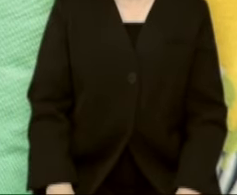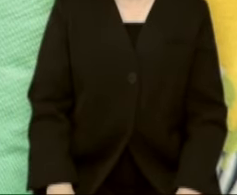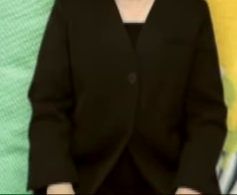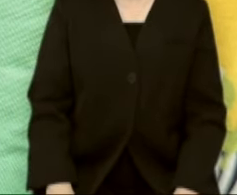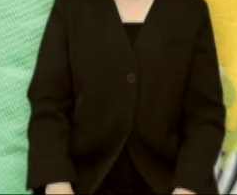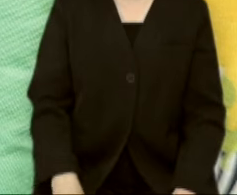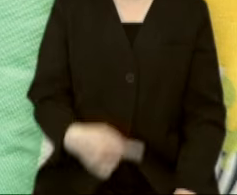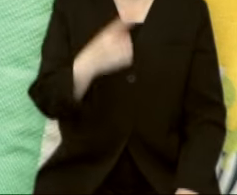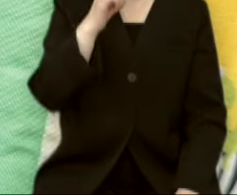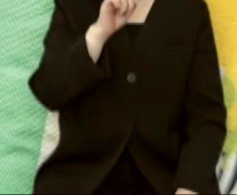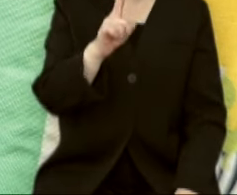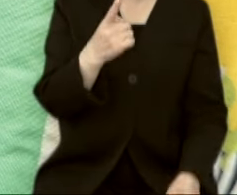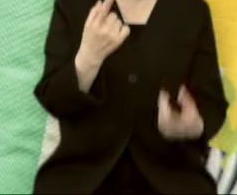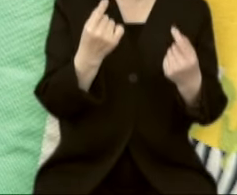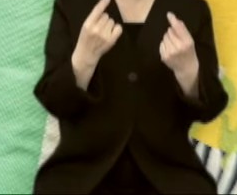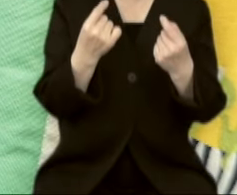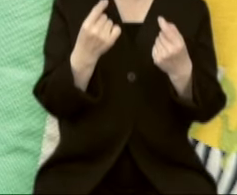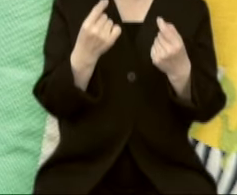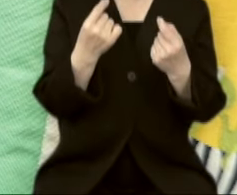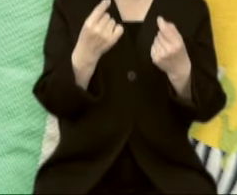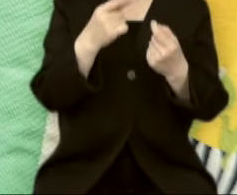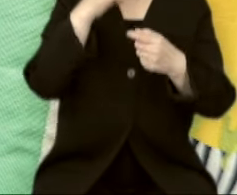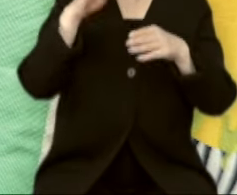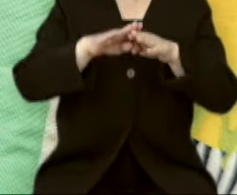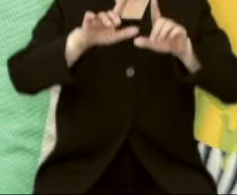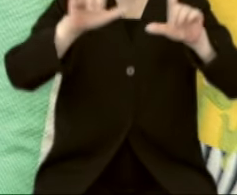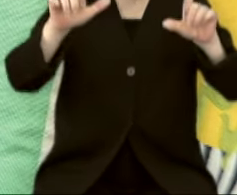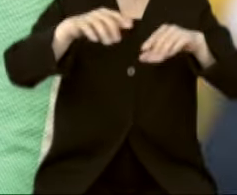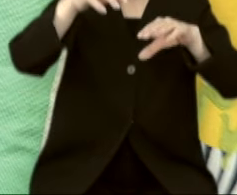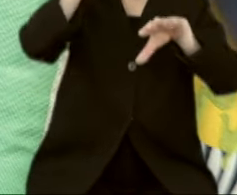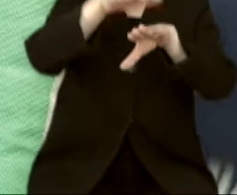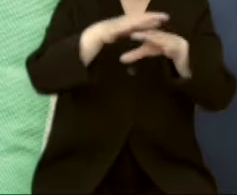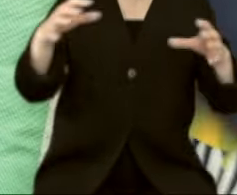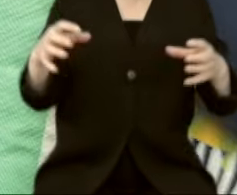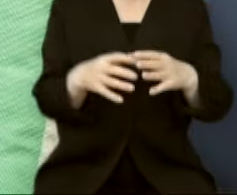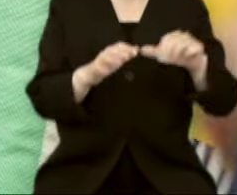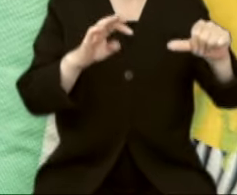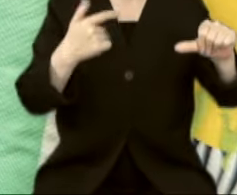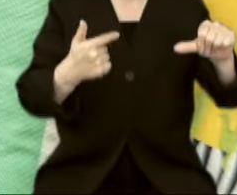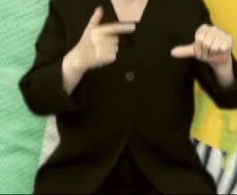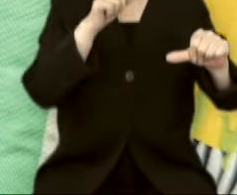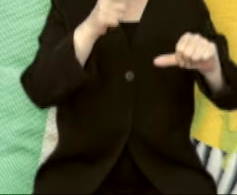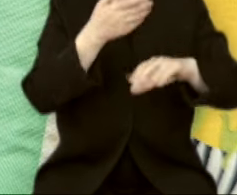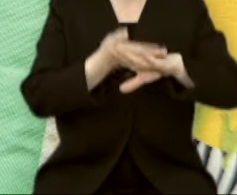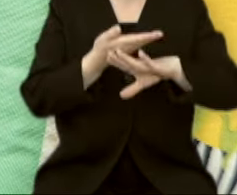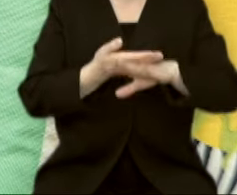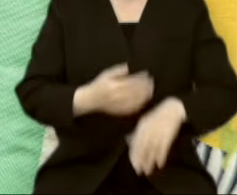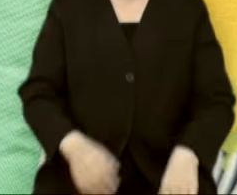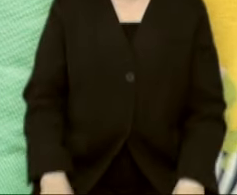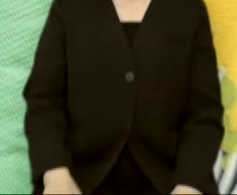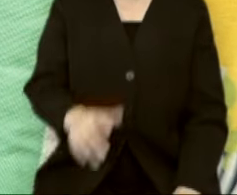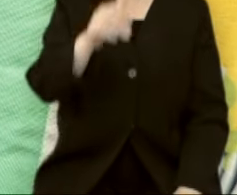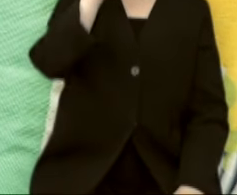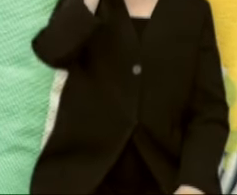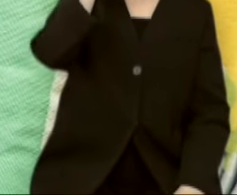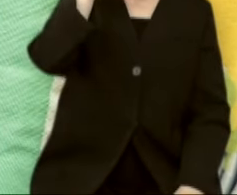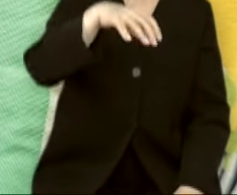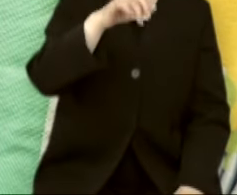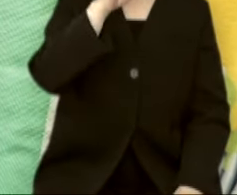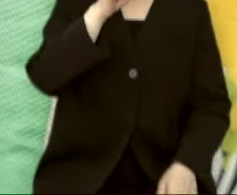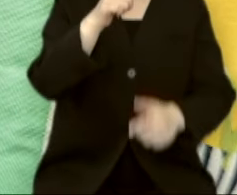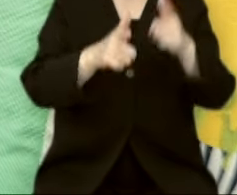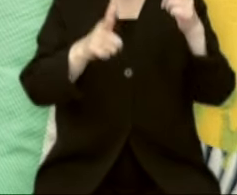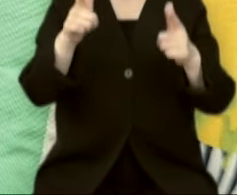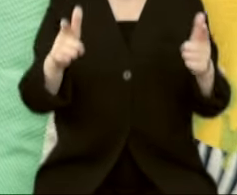드리고 그 주일날 5번 예배를 드려요. 이야, 그리고 다 다른 언어로 예, 예. 예배를 드리네요. 예, 인도가